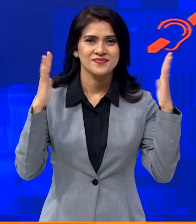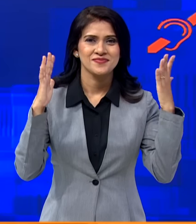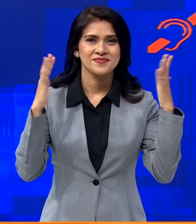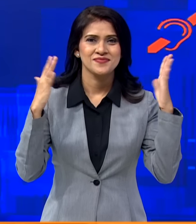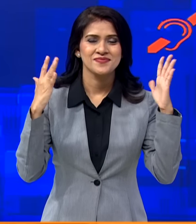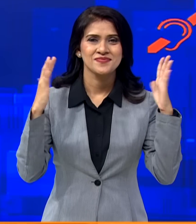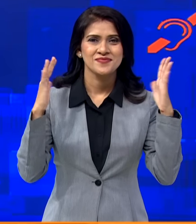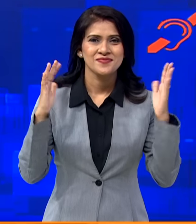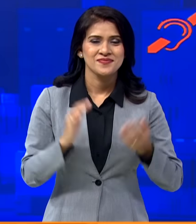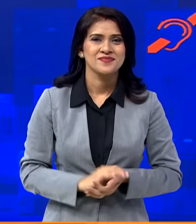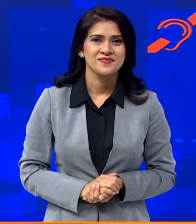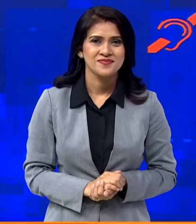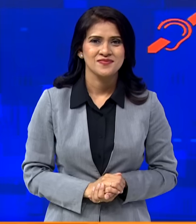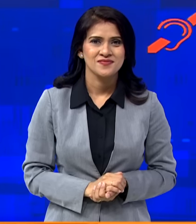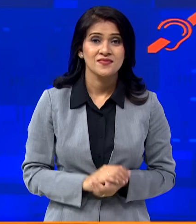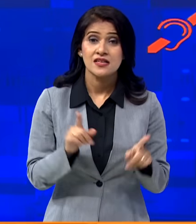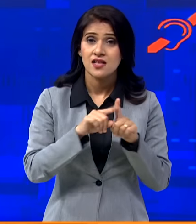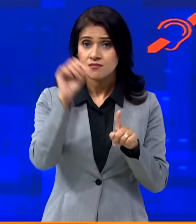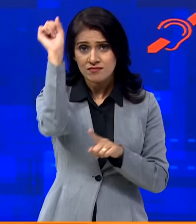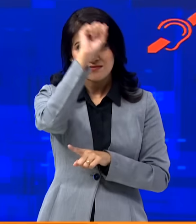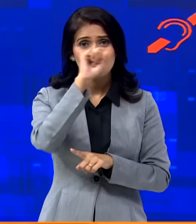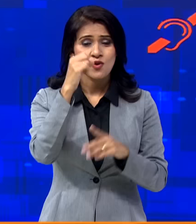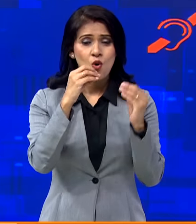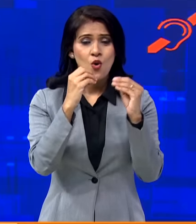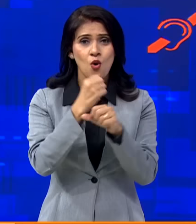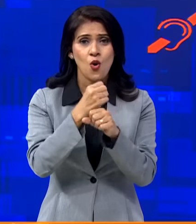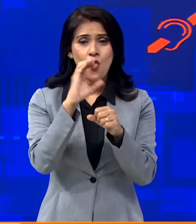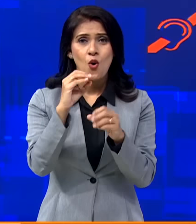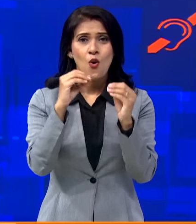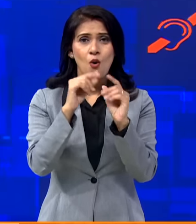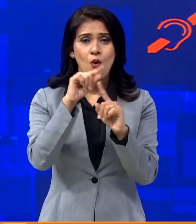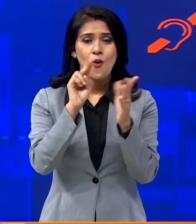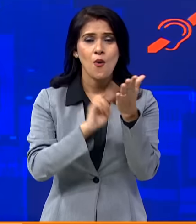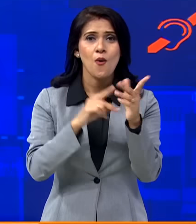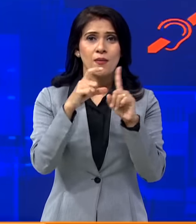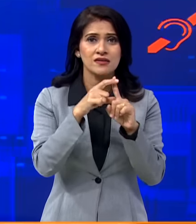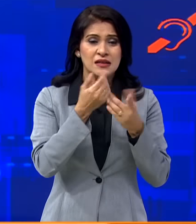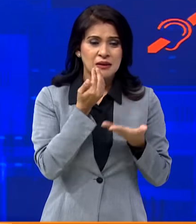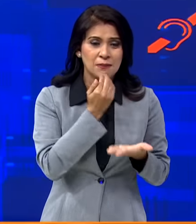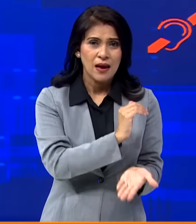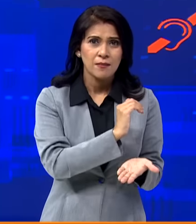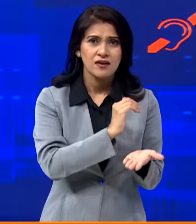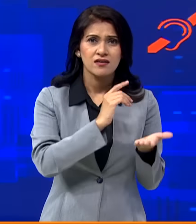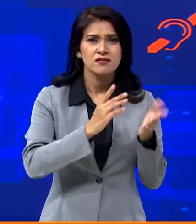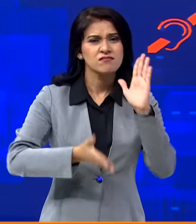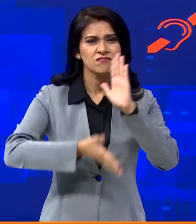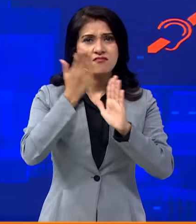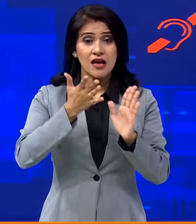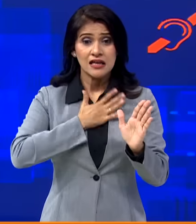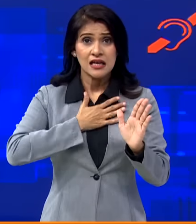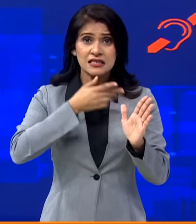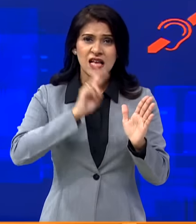जा और गुरु गोविंद सिंह जी महाराज गुरु गोविंद सिंह जी महाराज के बच्चों को दीवार में चुनवा दिया जाता